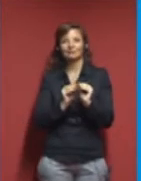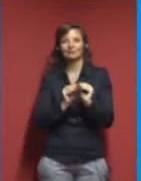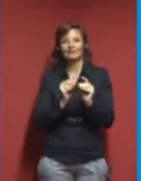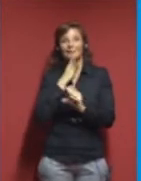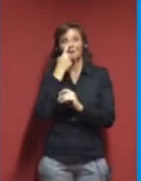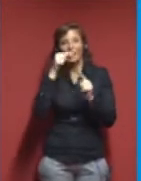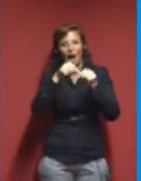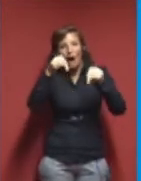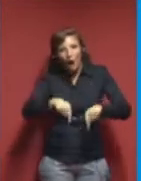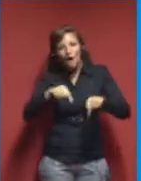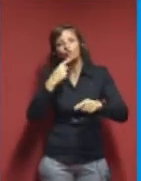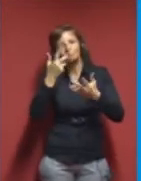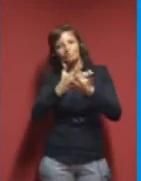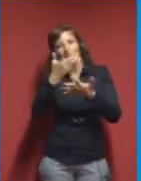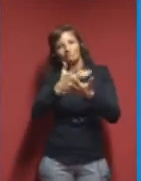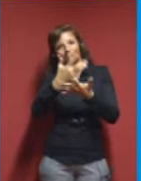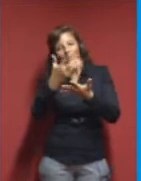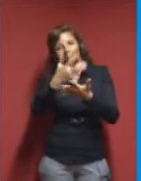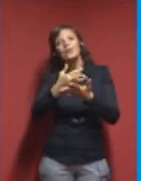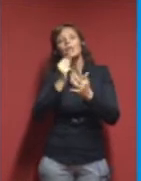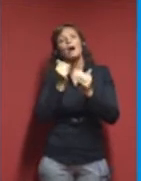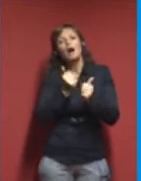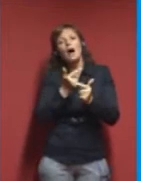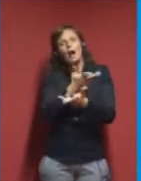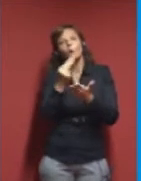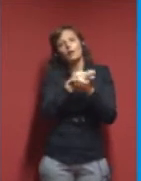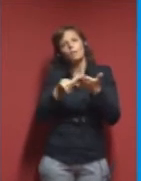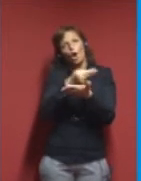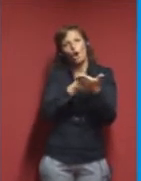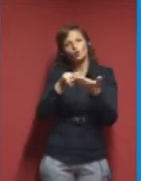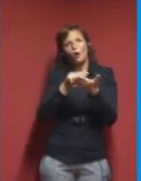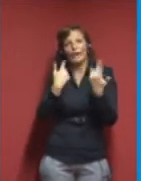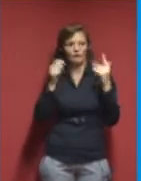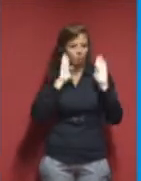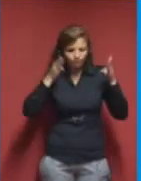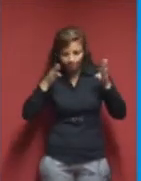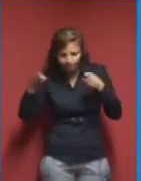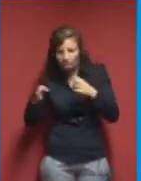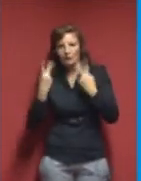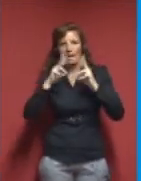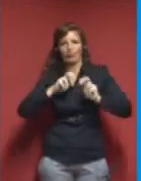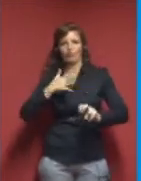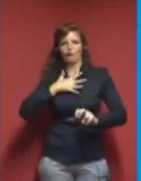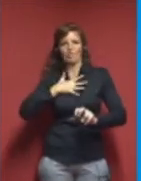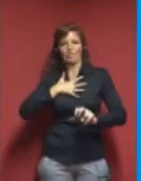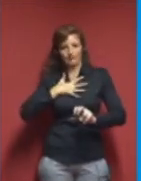oggi vi parlerò di alcuni dei progetti di cui mi sono occupata all'interno delle mie ricerche.